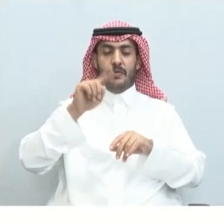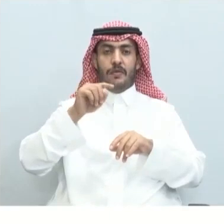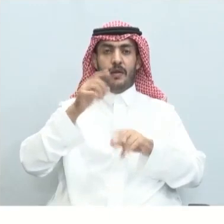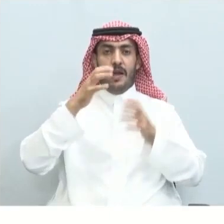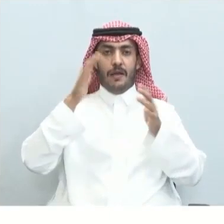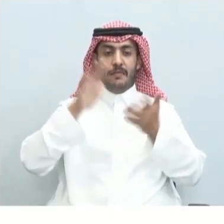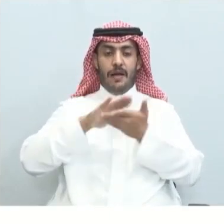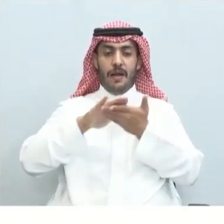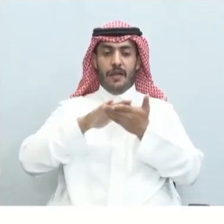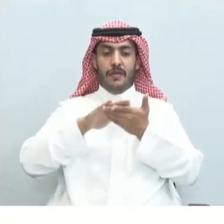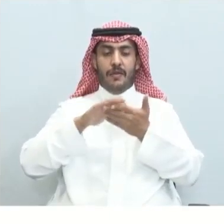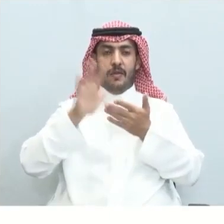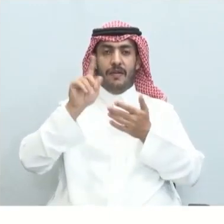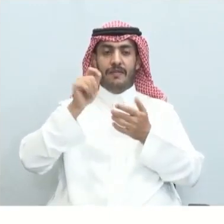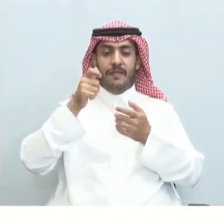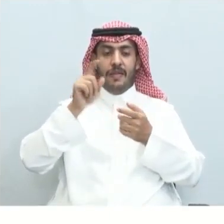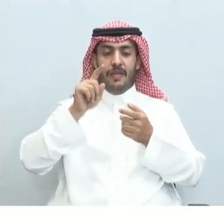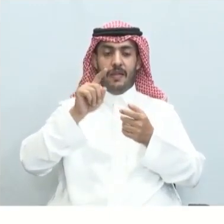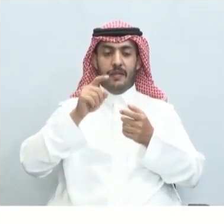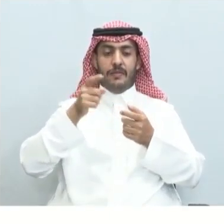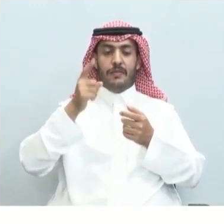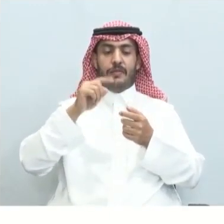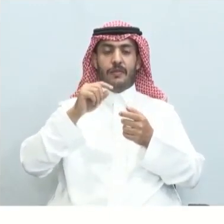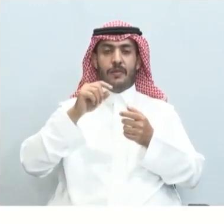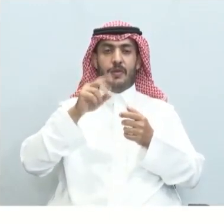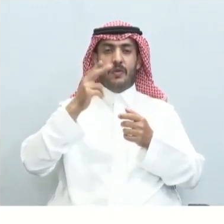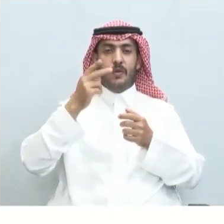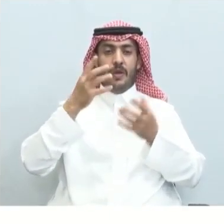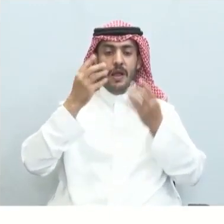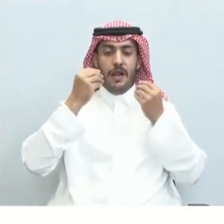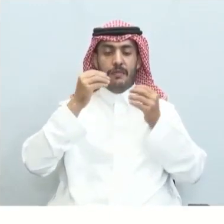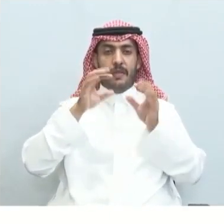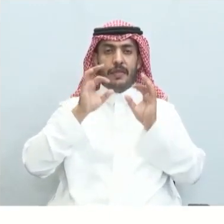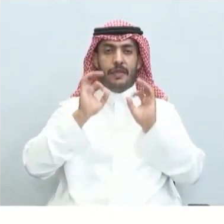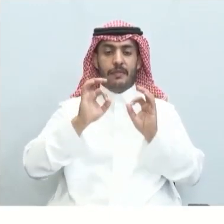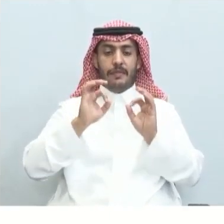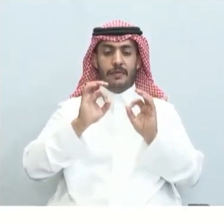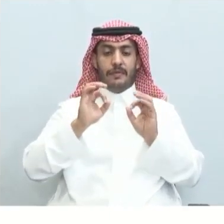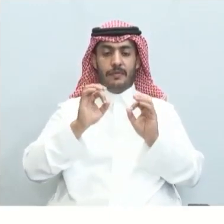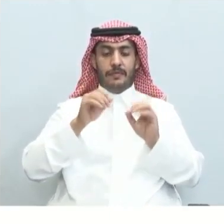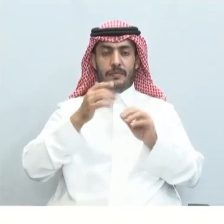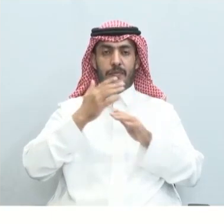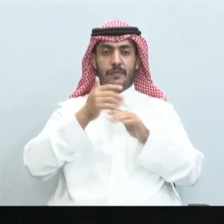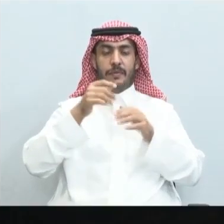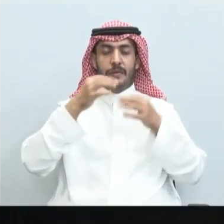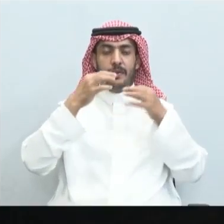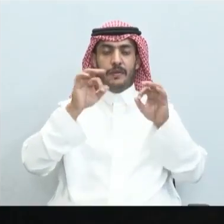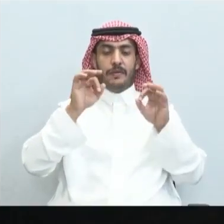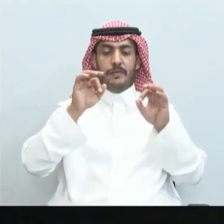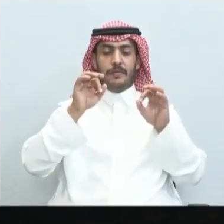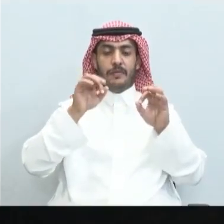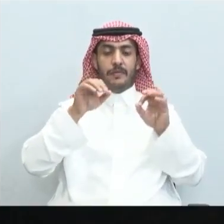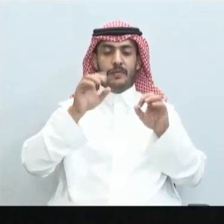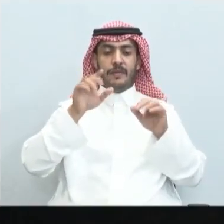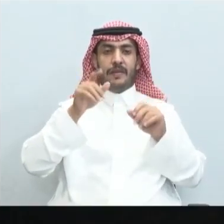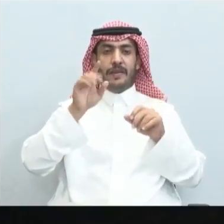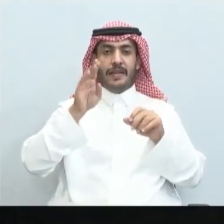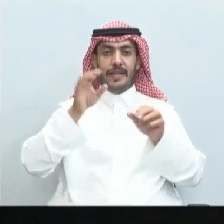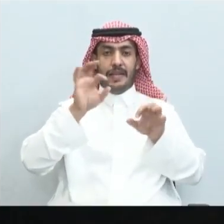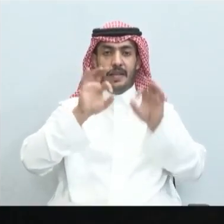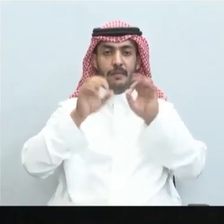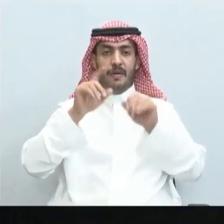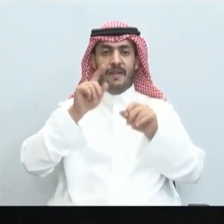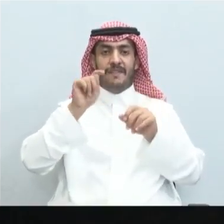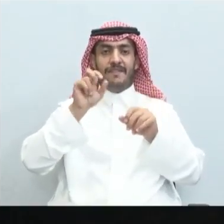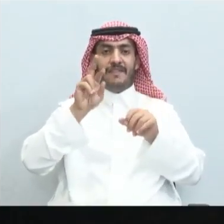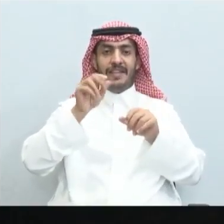علم الارض والفضاء والعلوم الطبيعيه التي تشمل الكيمياء والفيزياء